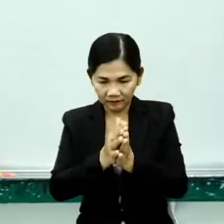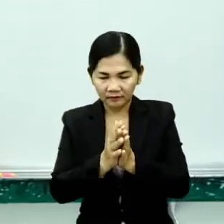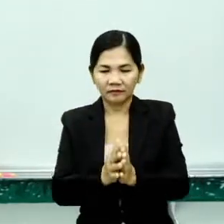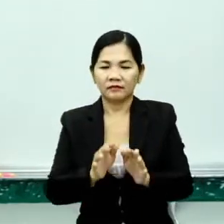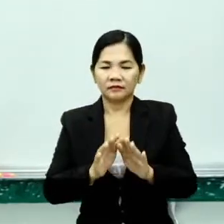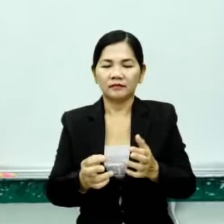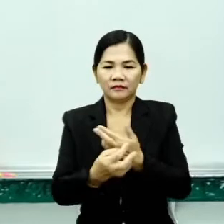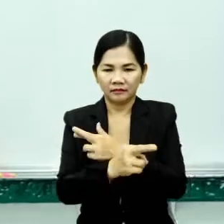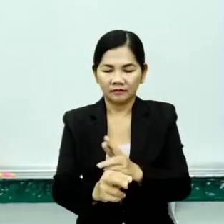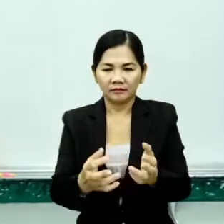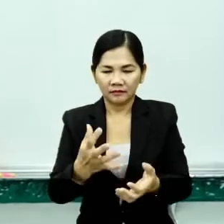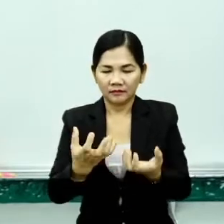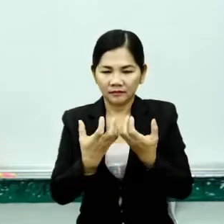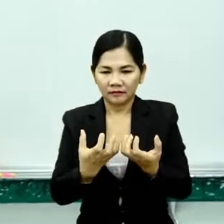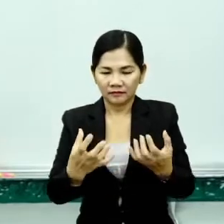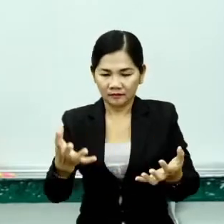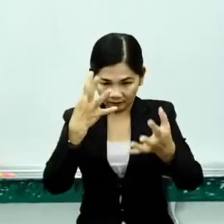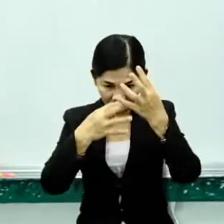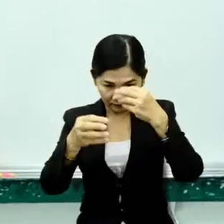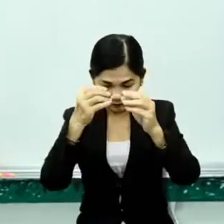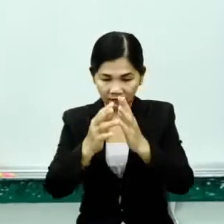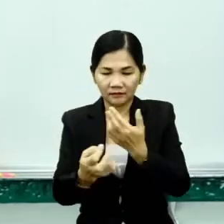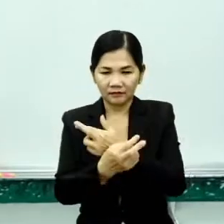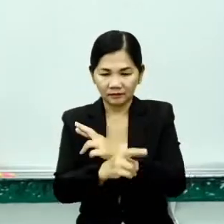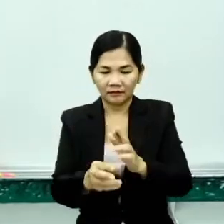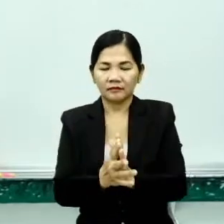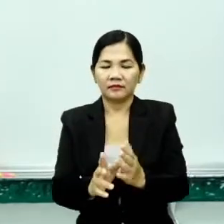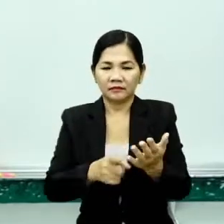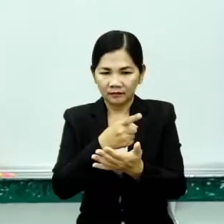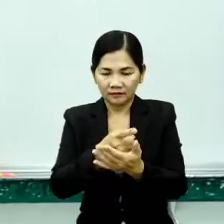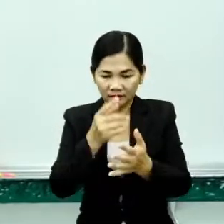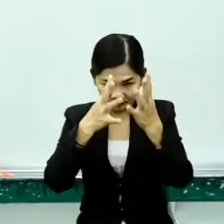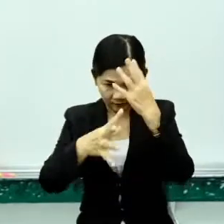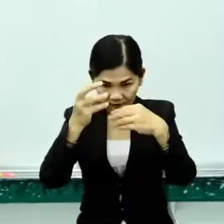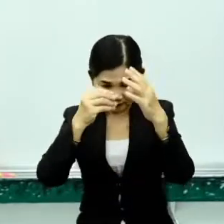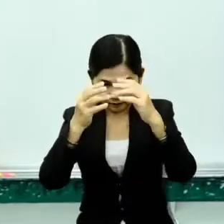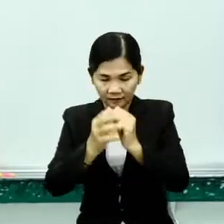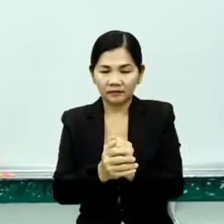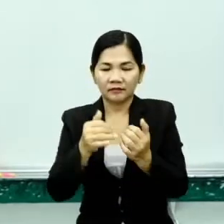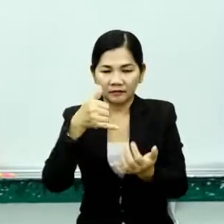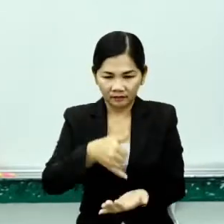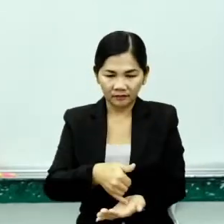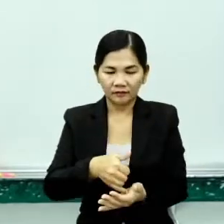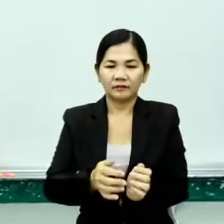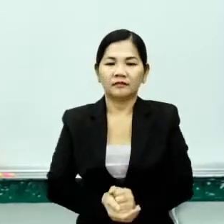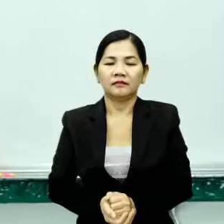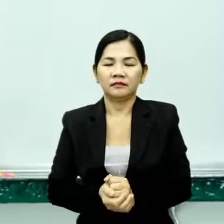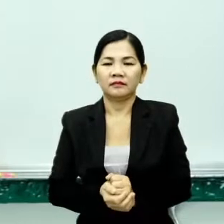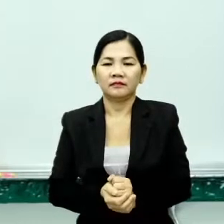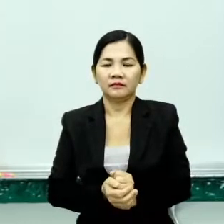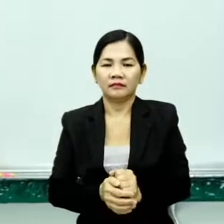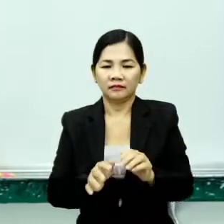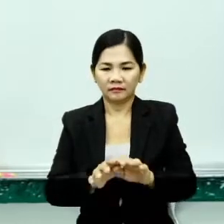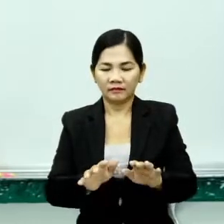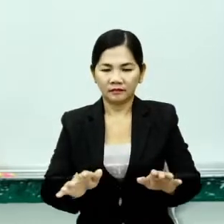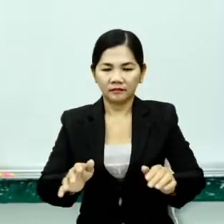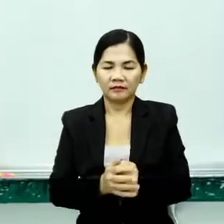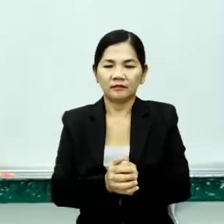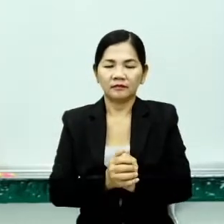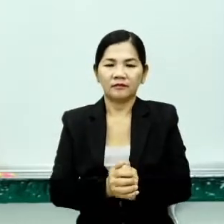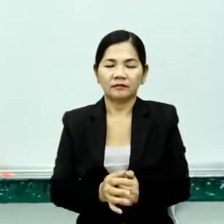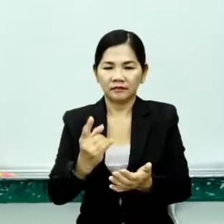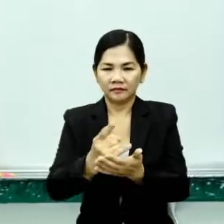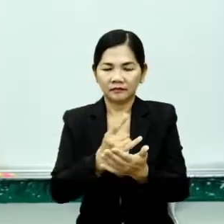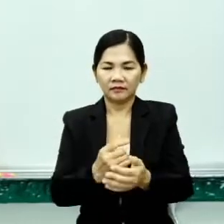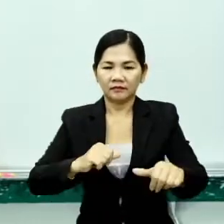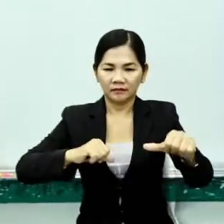trong bộ ca tìm điệp trong xong phải rẻ nâng cá tìm luôn là bây cho rùm riêng cho mùi nhạc rùi nơi thằng ngày này chà chân con chà xâm rập mê